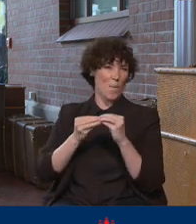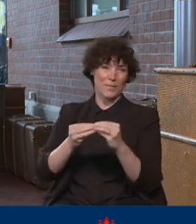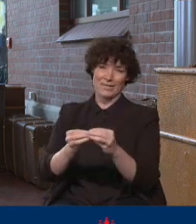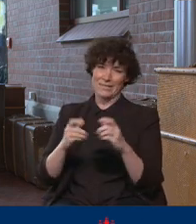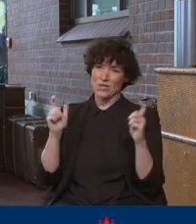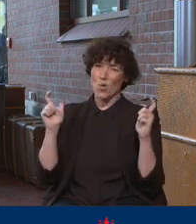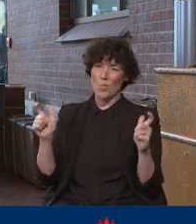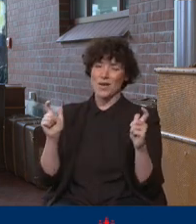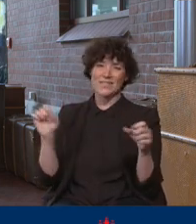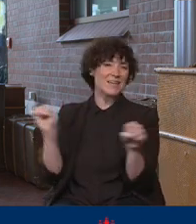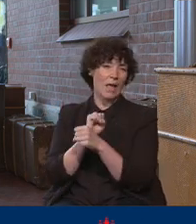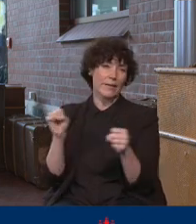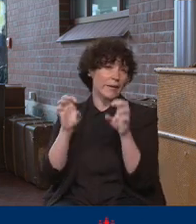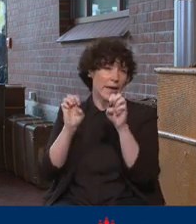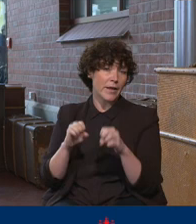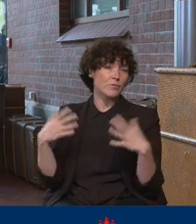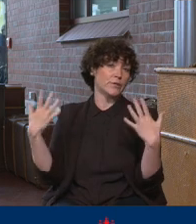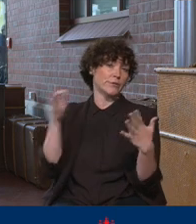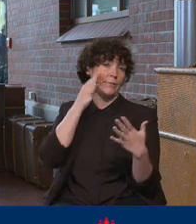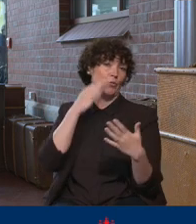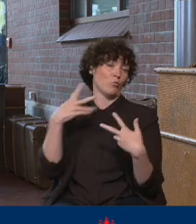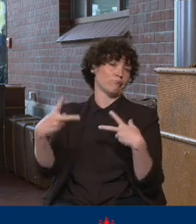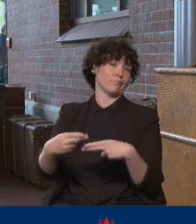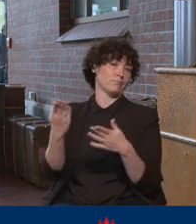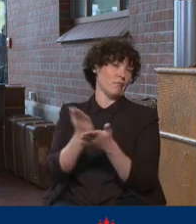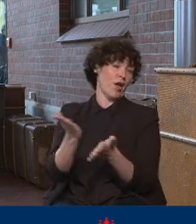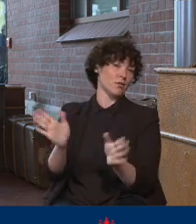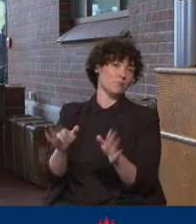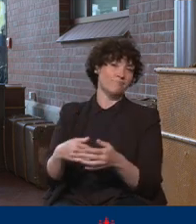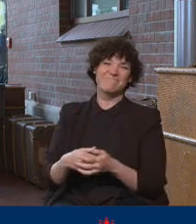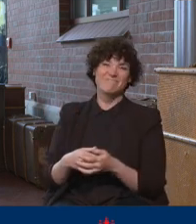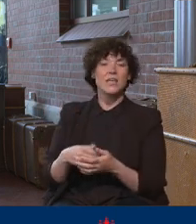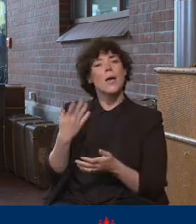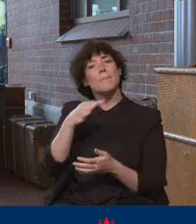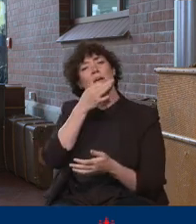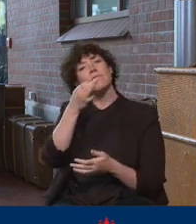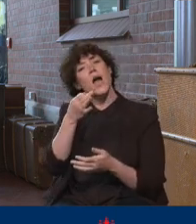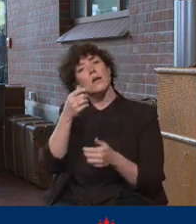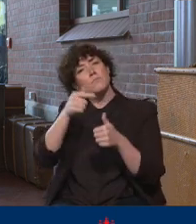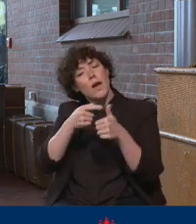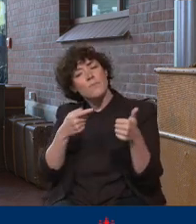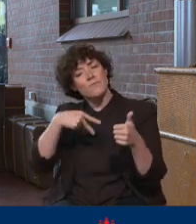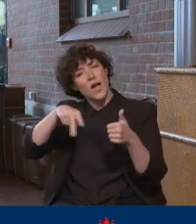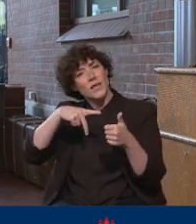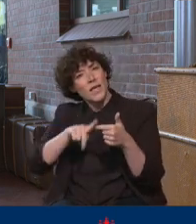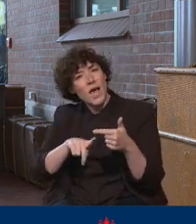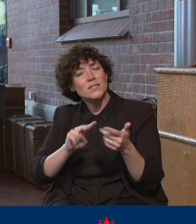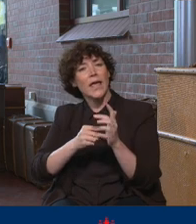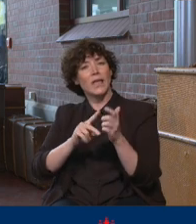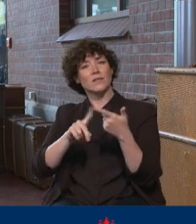erklären kann es geht um verkehrliche fragen es geht um technische fragen es geht auch um lärm in diesen